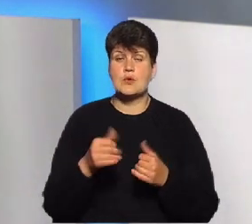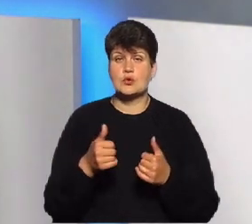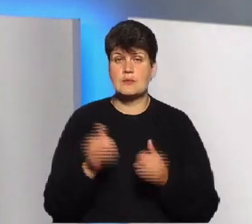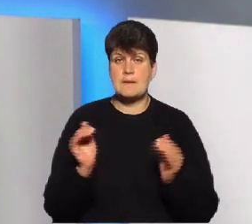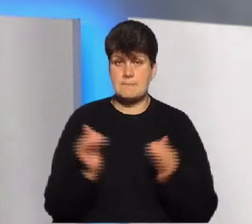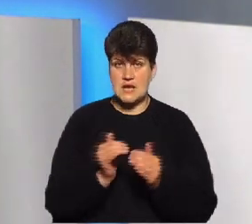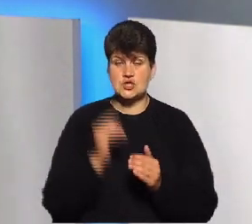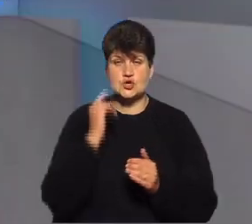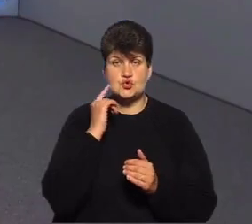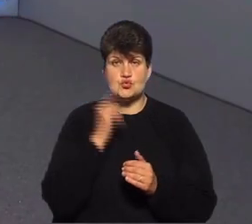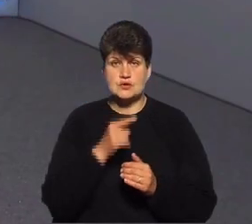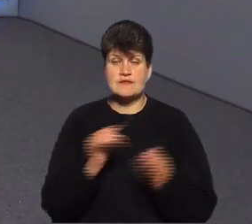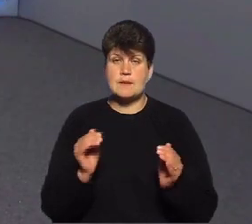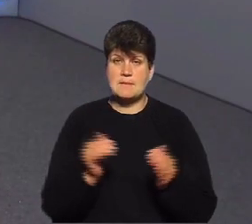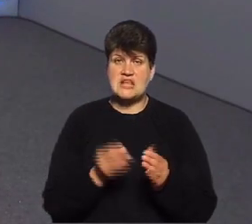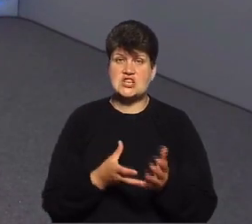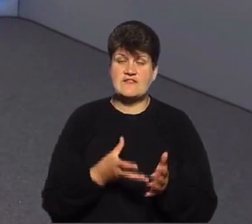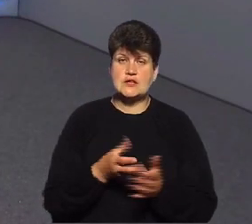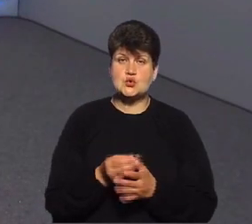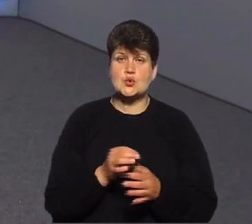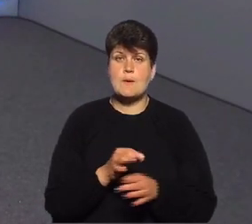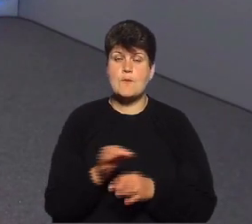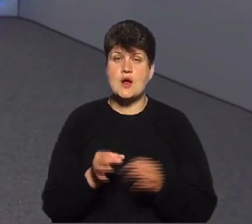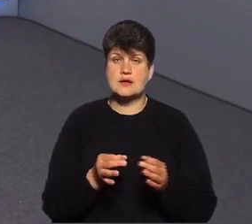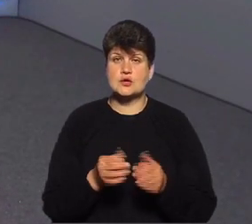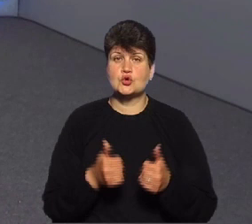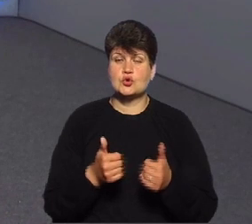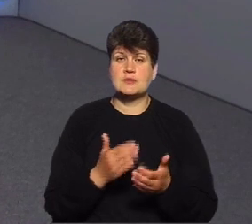менше фінансує проєктів, чи взагалі не фінансує? «Добре» має свій цикл і